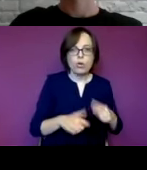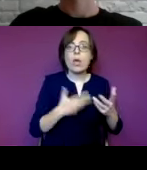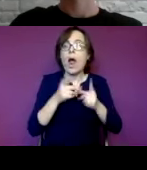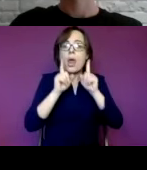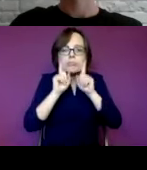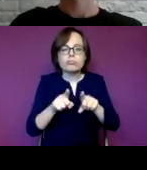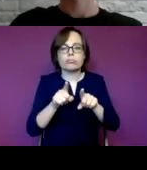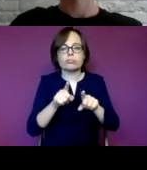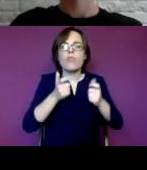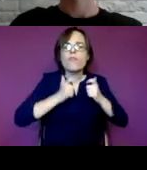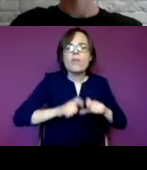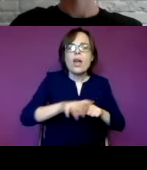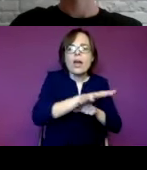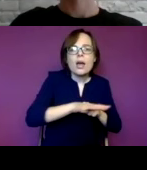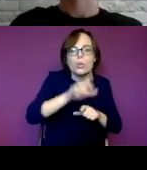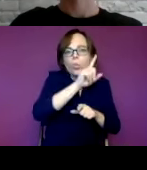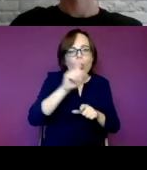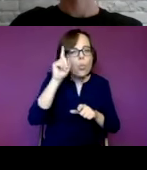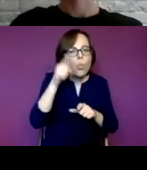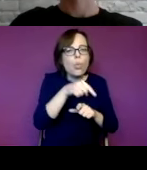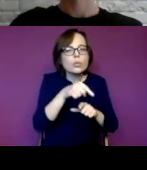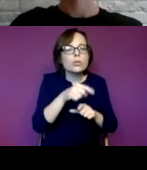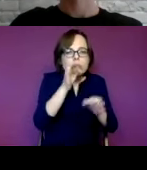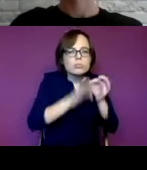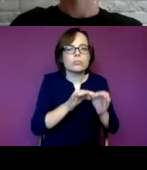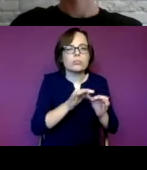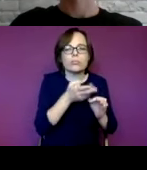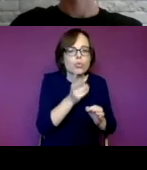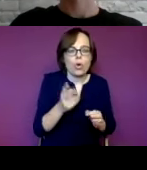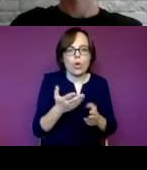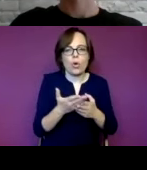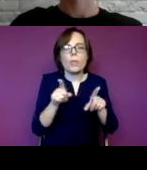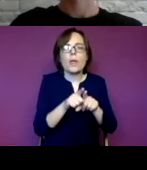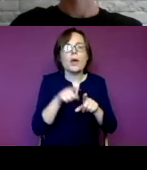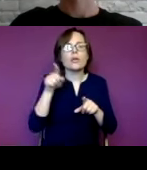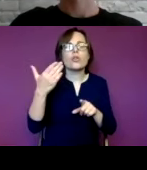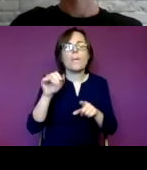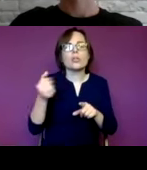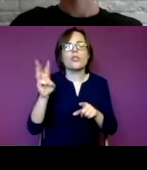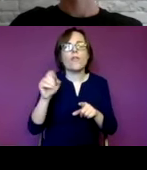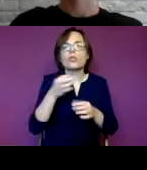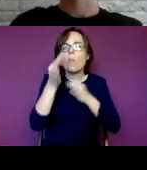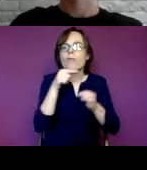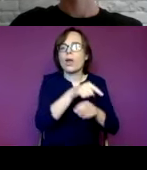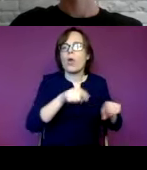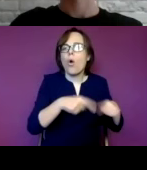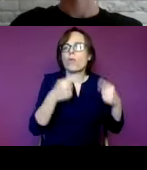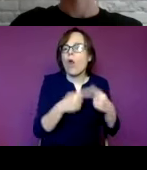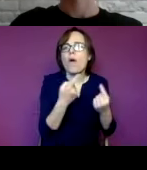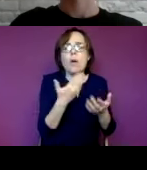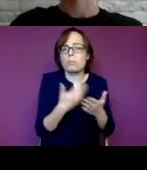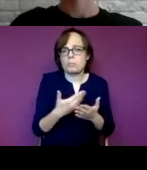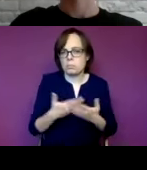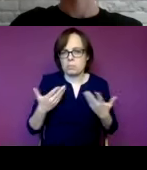struktura społeczna wygląda, jak wyglądają te konflikty, o których pan Marcin Wójcik też opowiadał? No bo wiadomo, że ludzie z miasta,